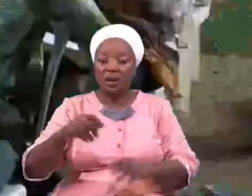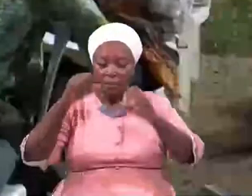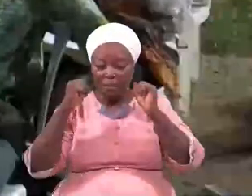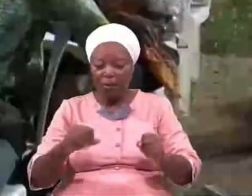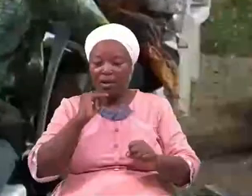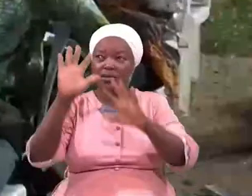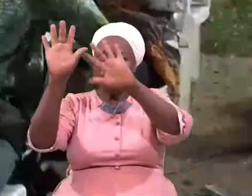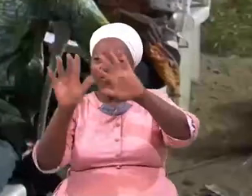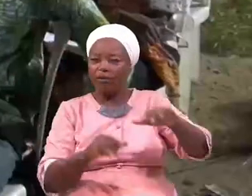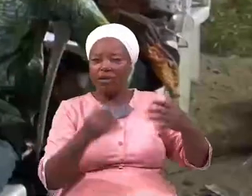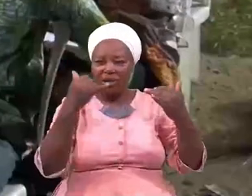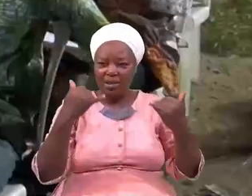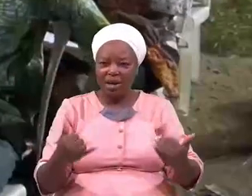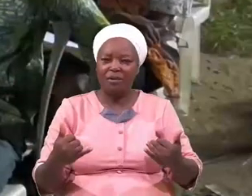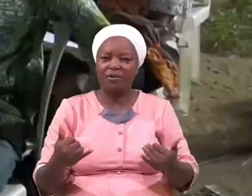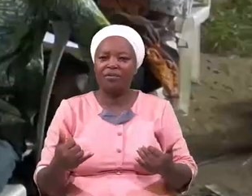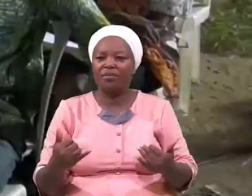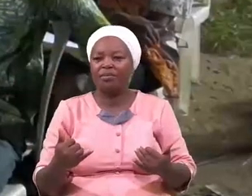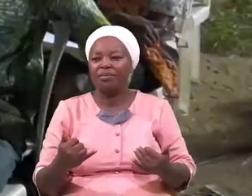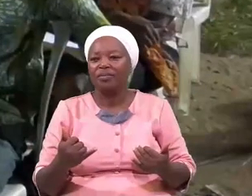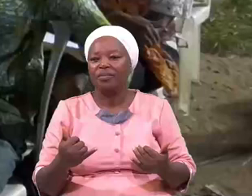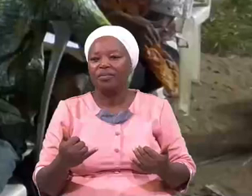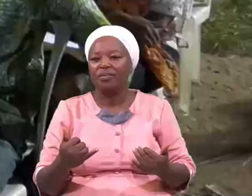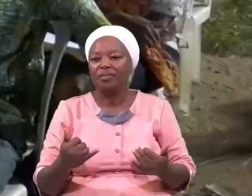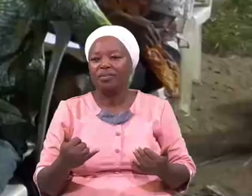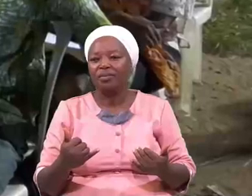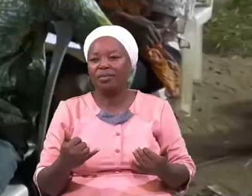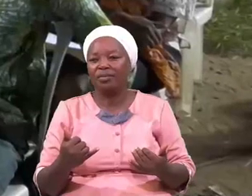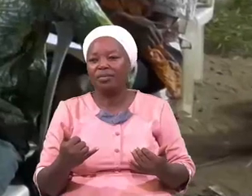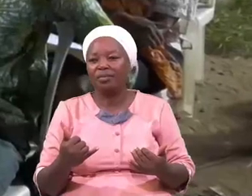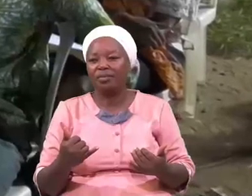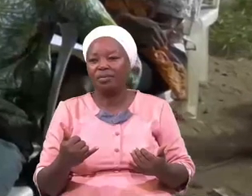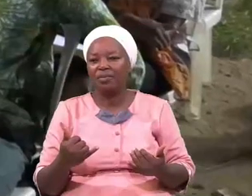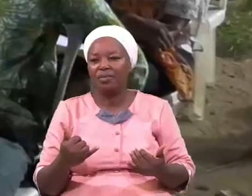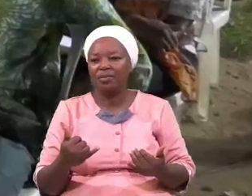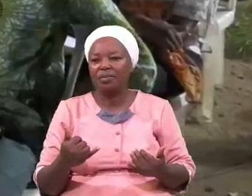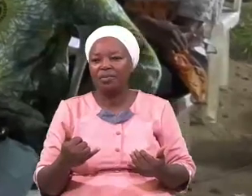C'est l'heure de mettre votre confiance en lui parce que la puissance coule maintenant.